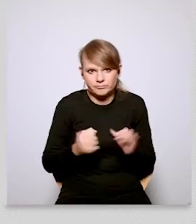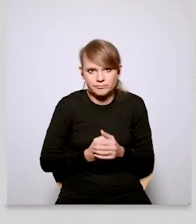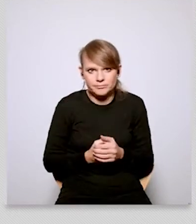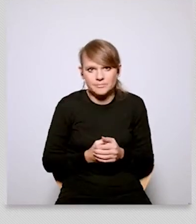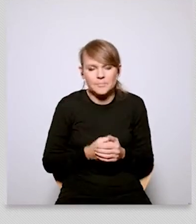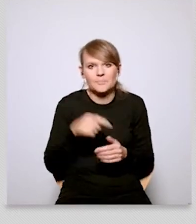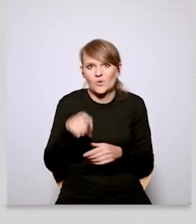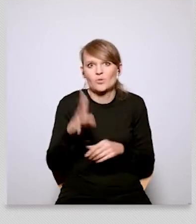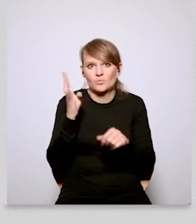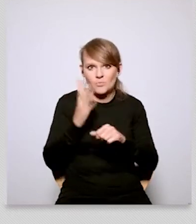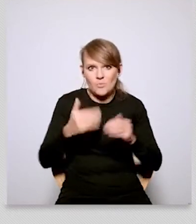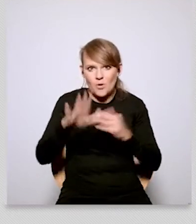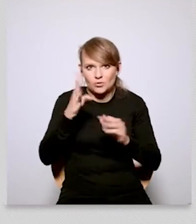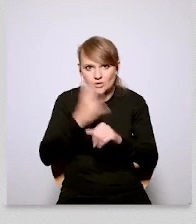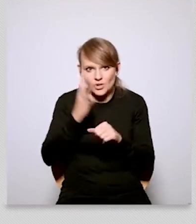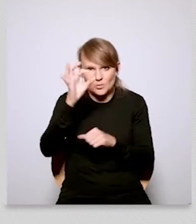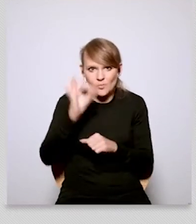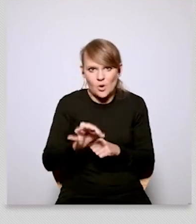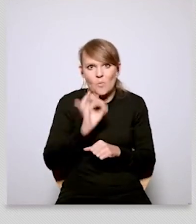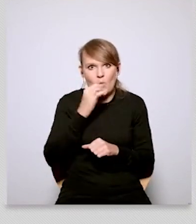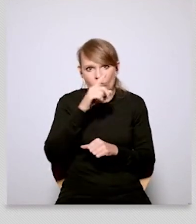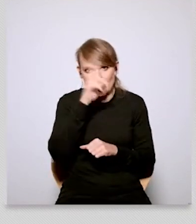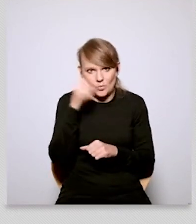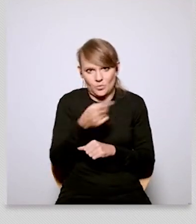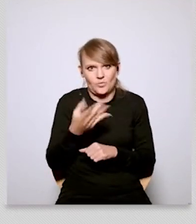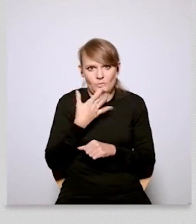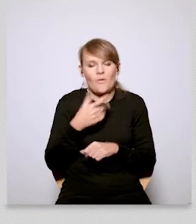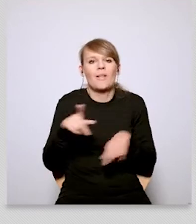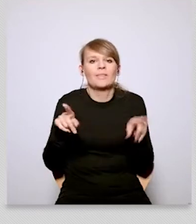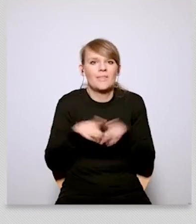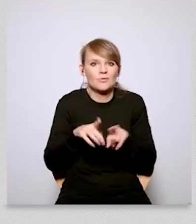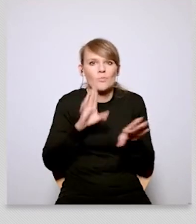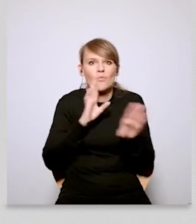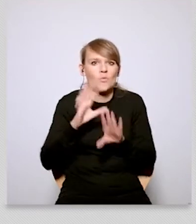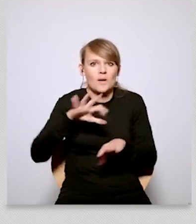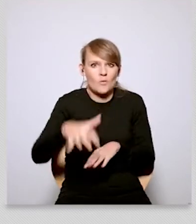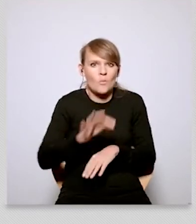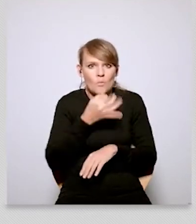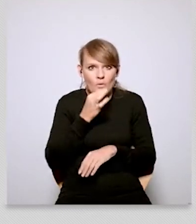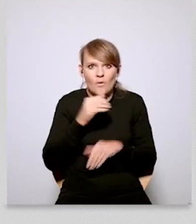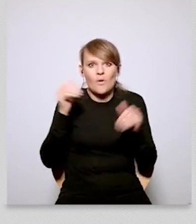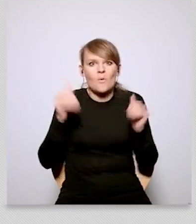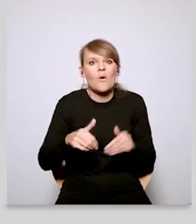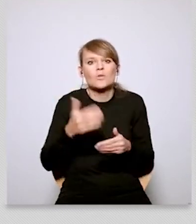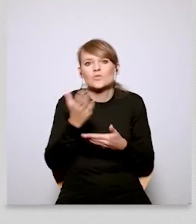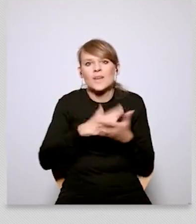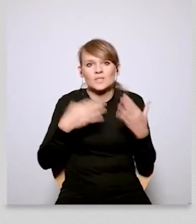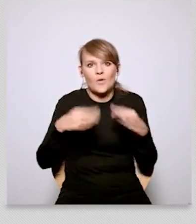40% młodych ludzi, tak twierdzi, i podobna grupa również młodych ludzi jest w stanie oddać część swoich swobód obywatelskich